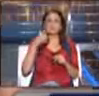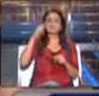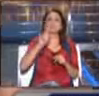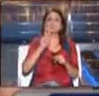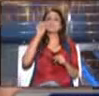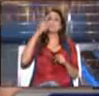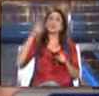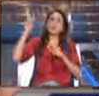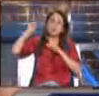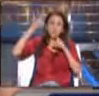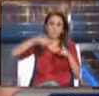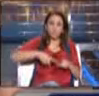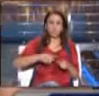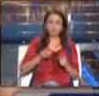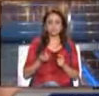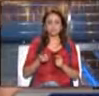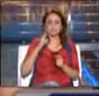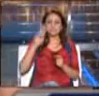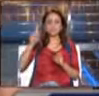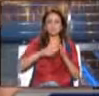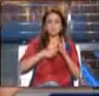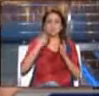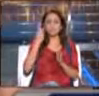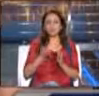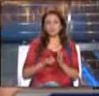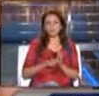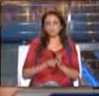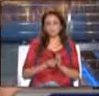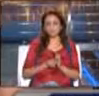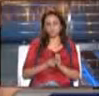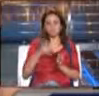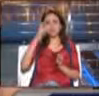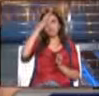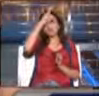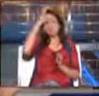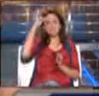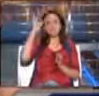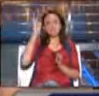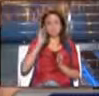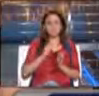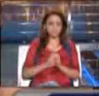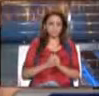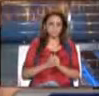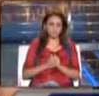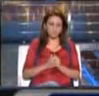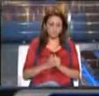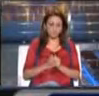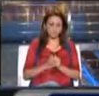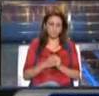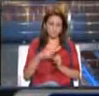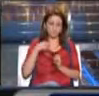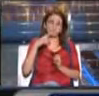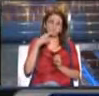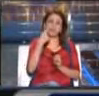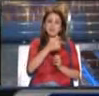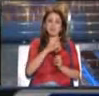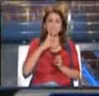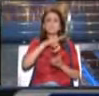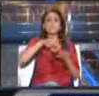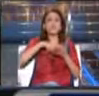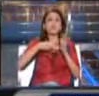سنه، وحدث انا بشوفه كمان ان القدر لعب دور جامد جدا ان الباب مش مقفول. خلينا نتكلم في الضمانات. انا عايز اتكلم في